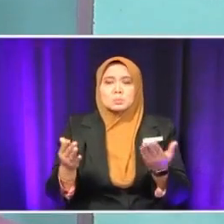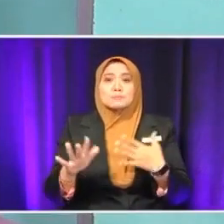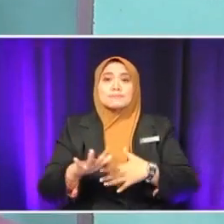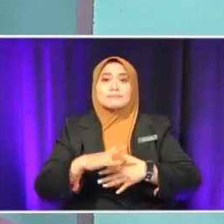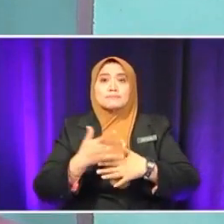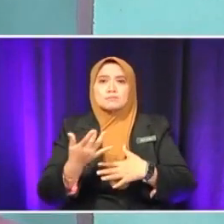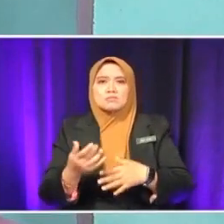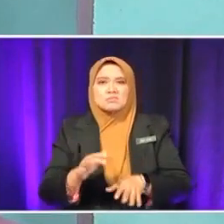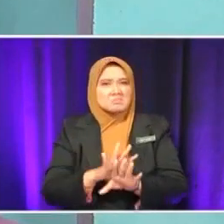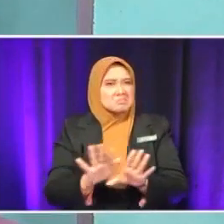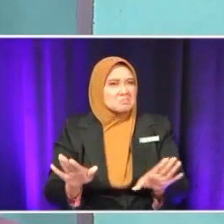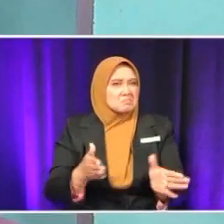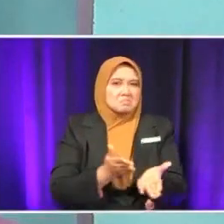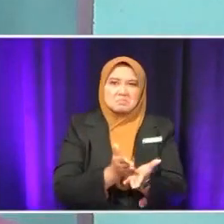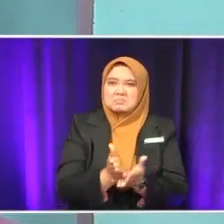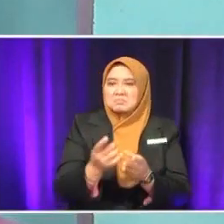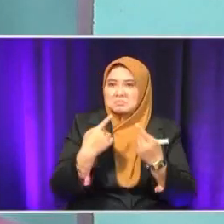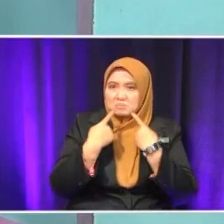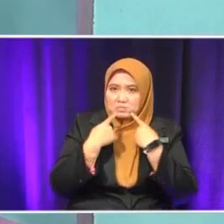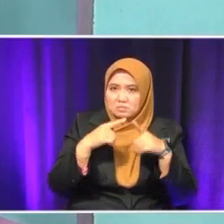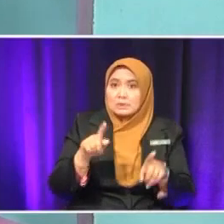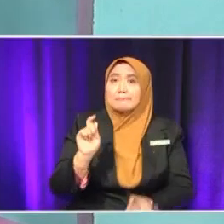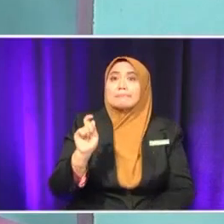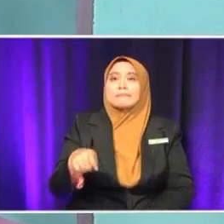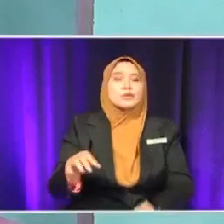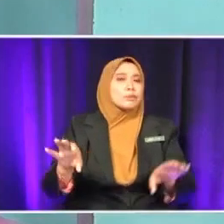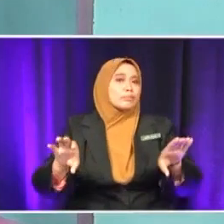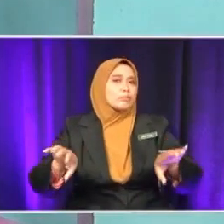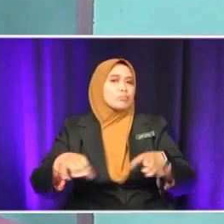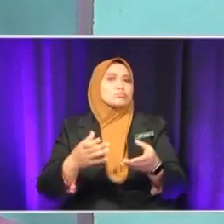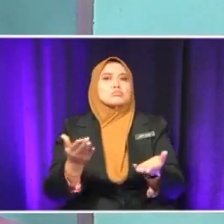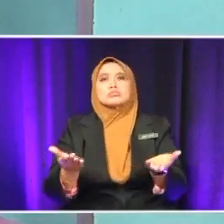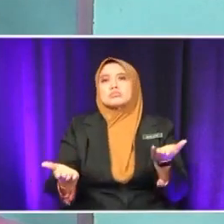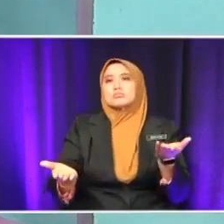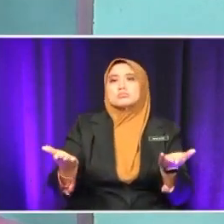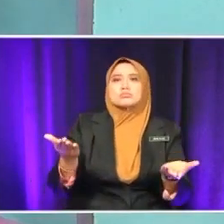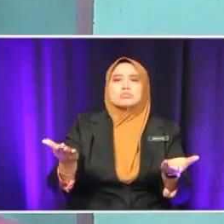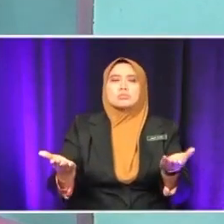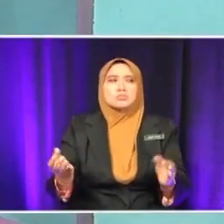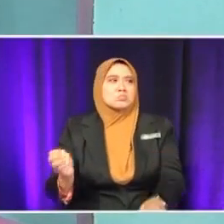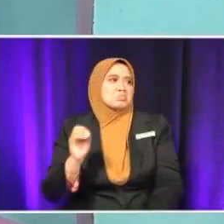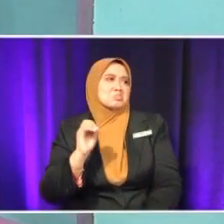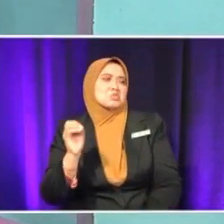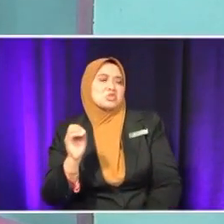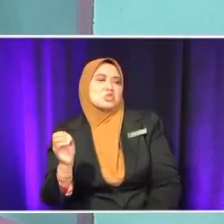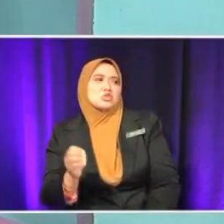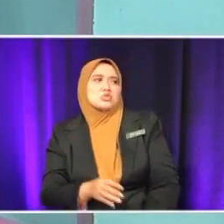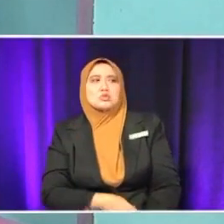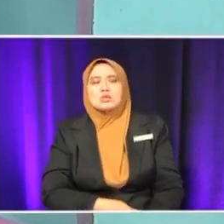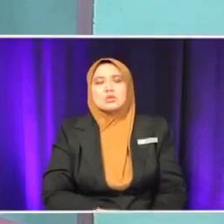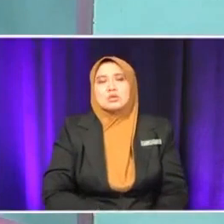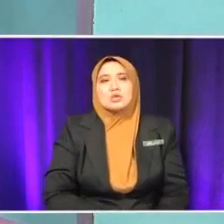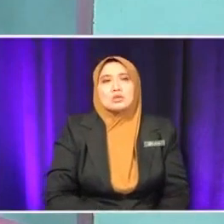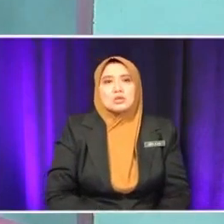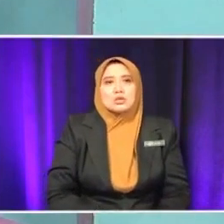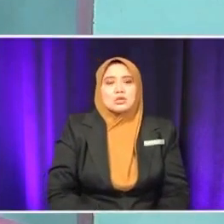kita tak boleh terus jawab. Yeah. Sebab kalau tengok daripada graf ni tiada penerbangan terus dari J ke M, jadi mungkin